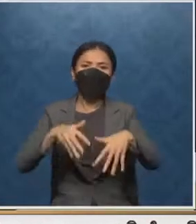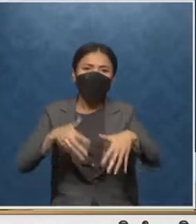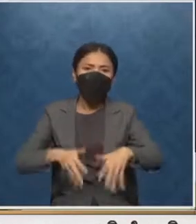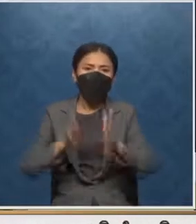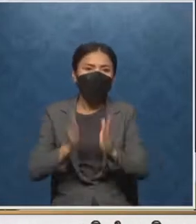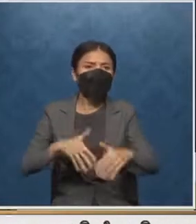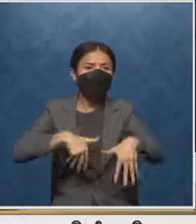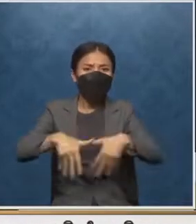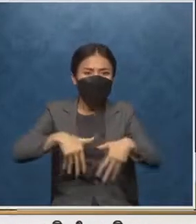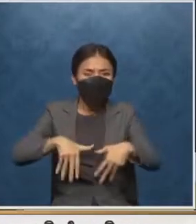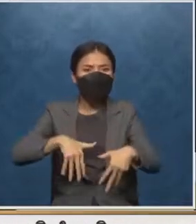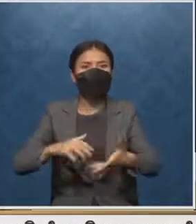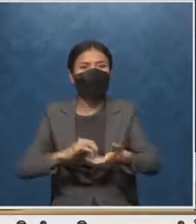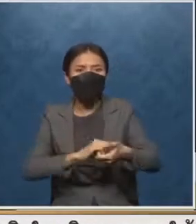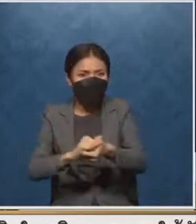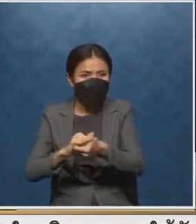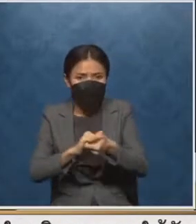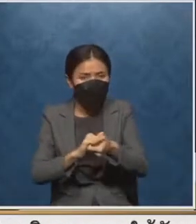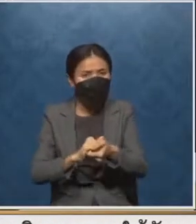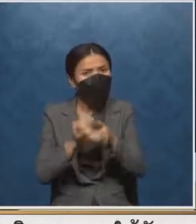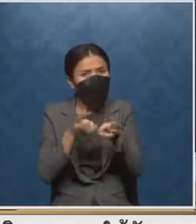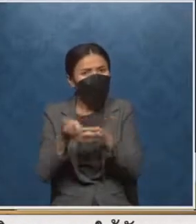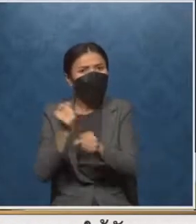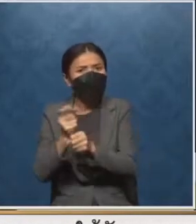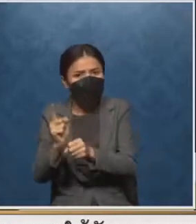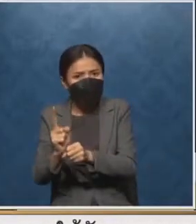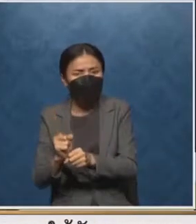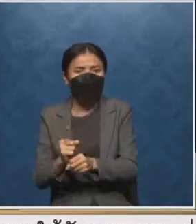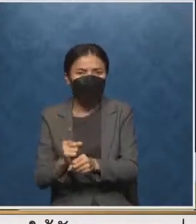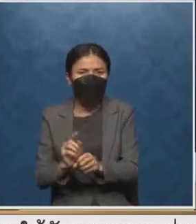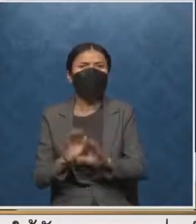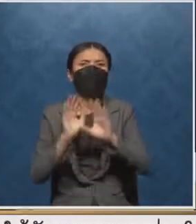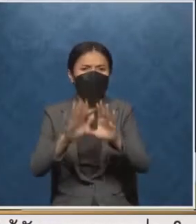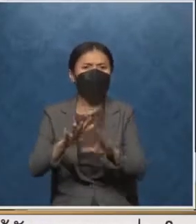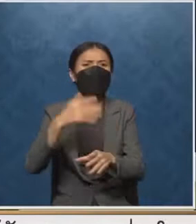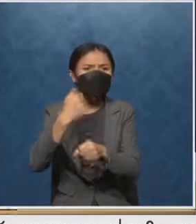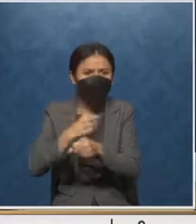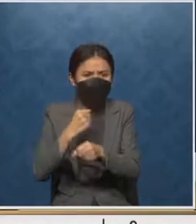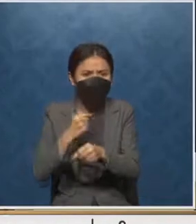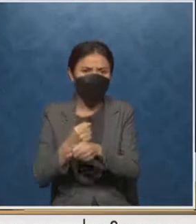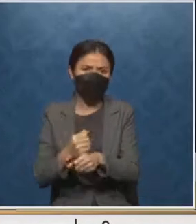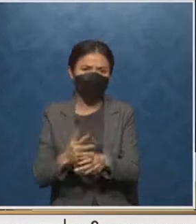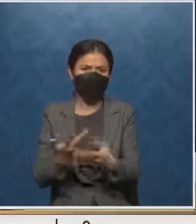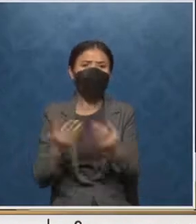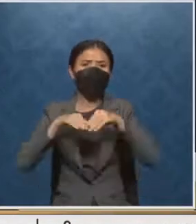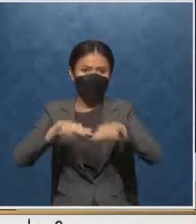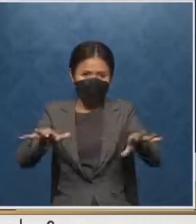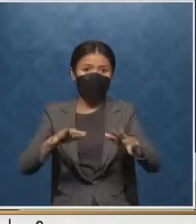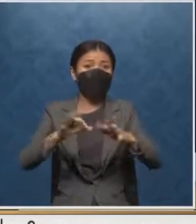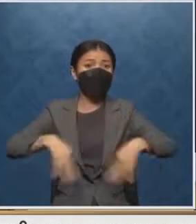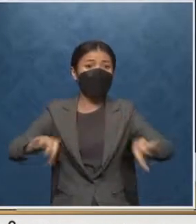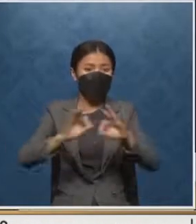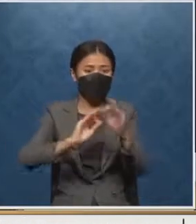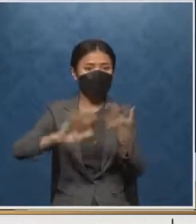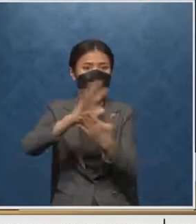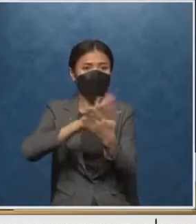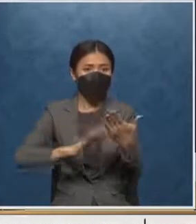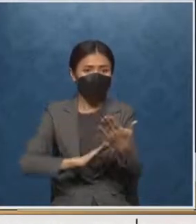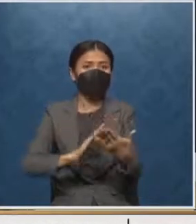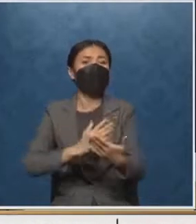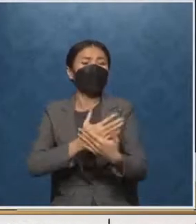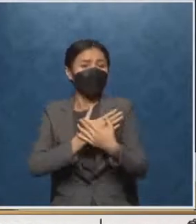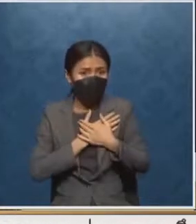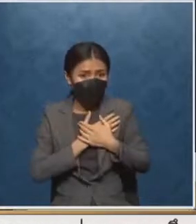ได้เสาะหาแล้วก็เผยแพร่ให้มากที่สุดโดยเฉพาะเรื่องของความรักชาติศาสนาและพระมห